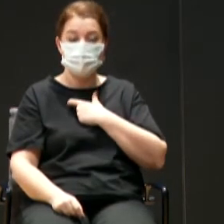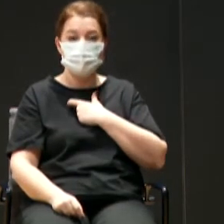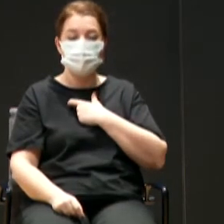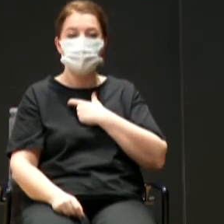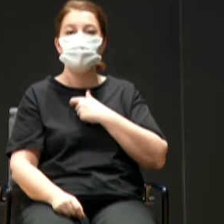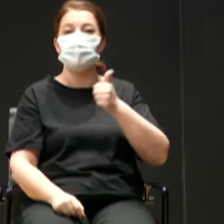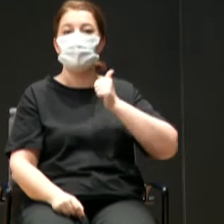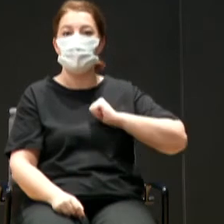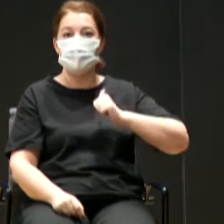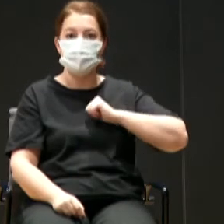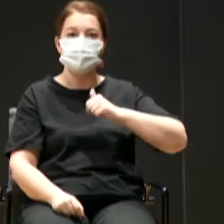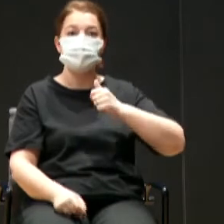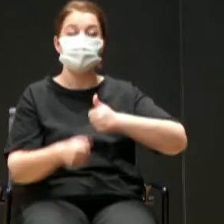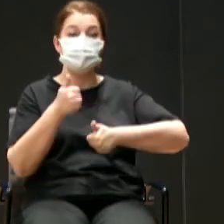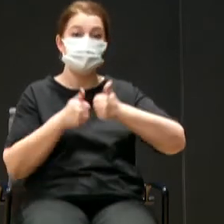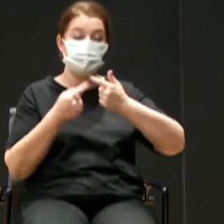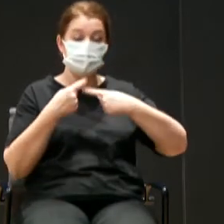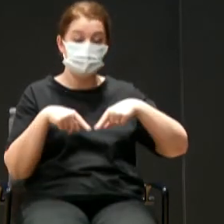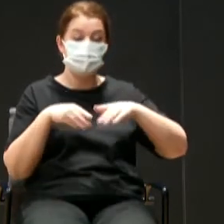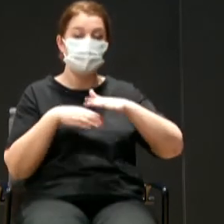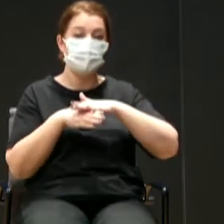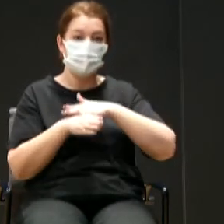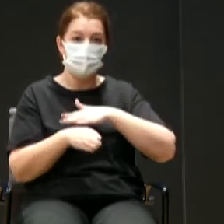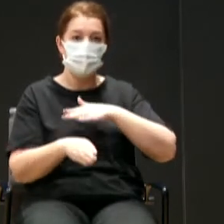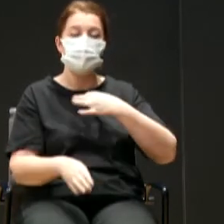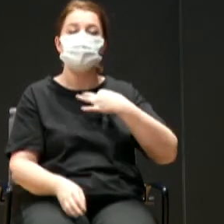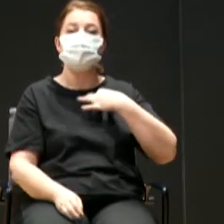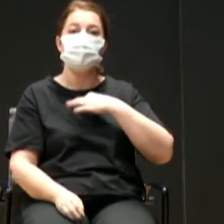Öğrencilerimiz üniversite imtihanına girerken Sayın Başkan